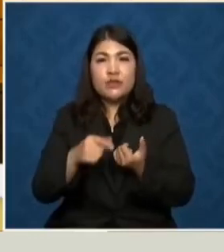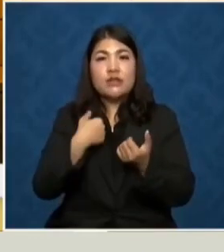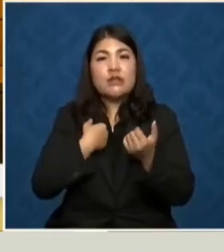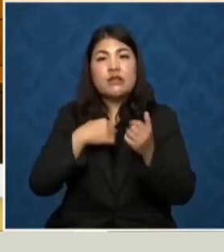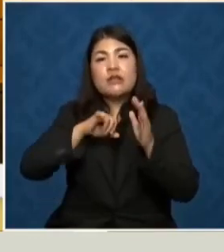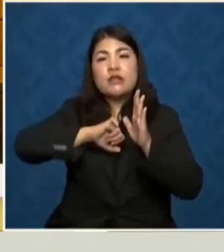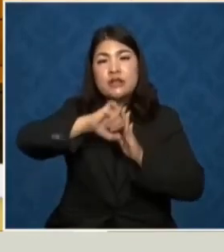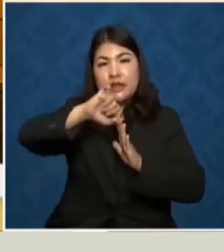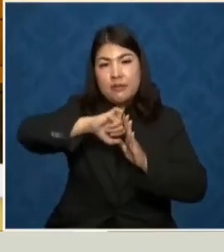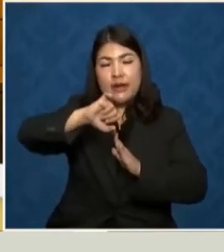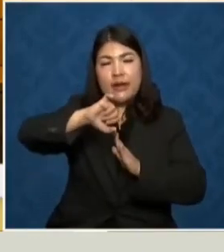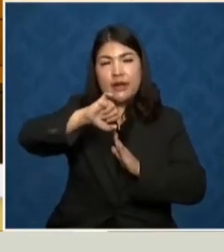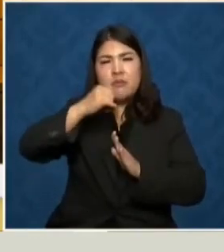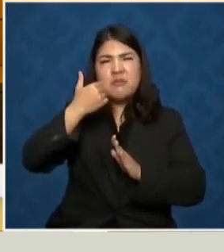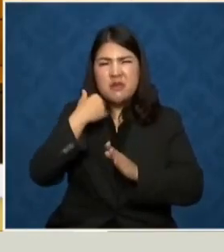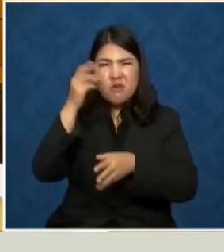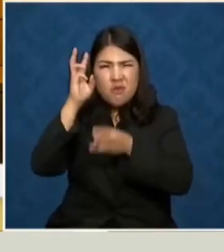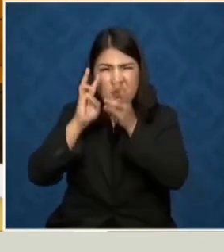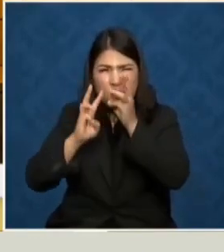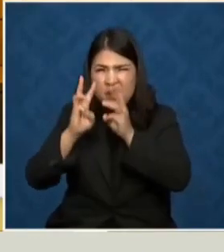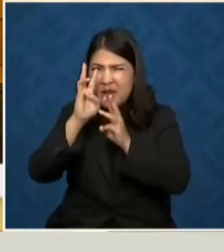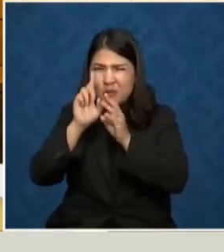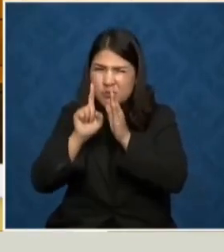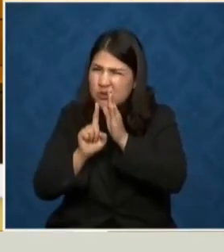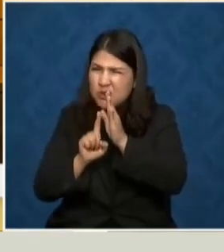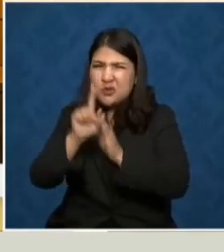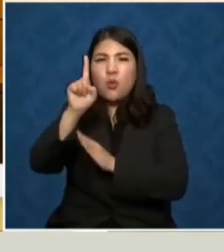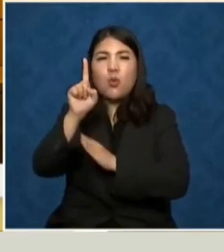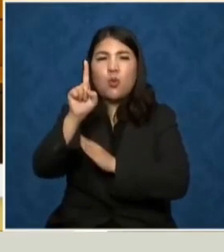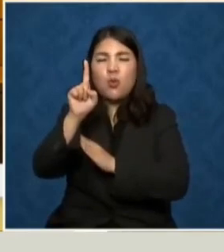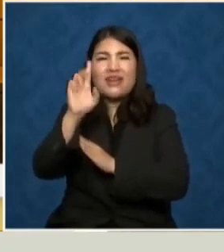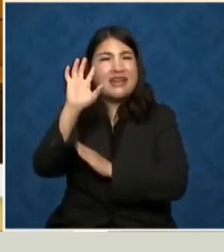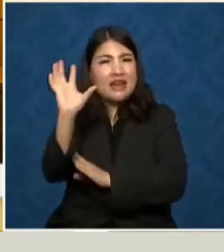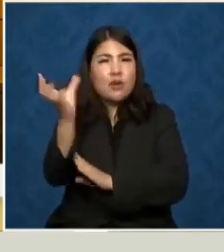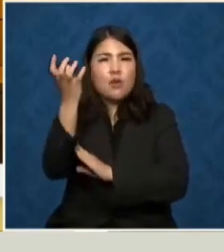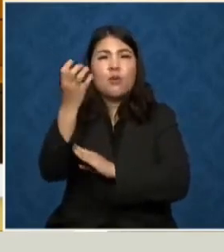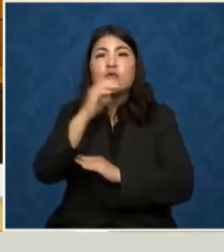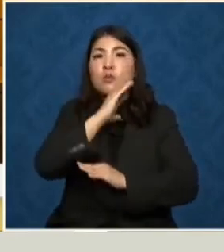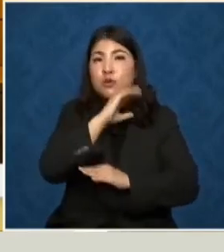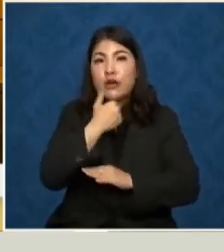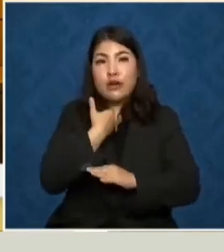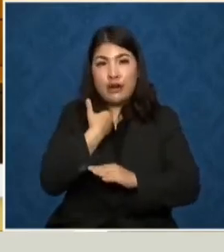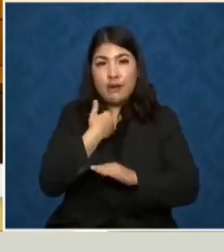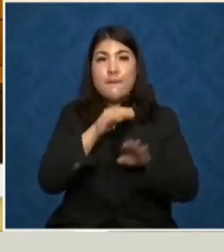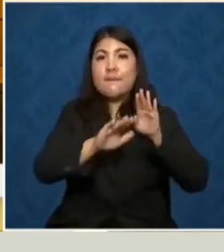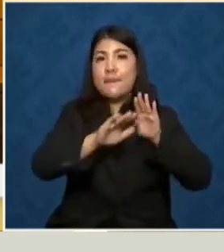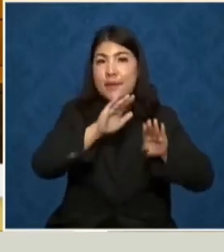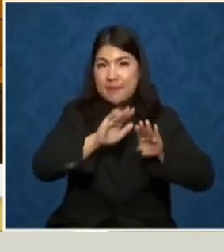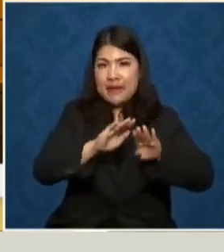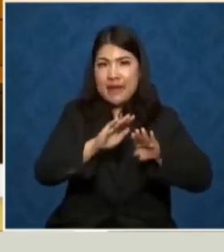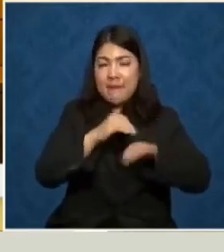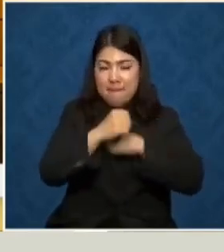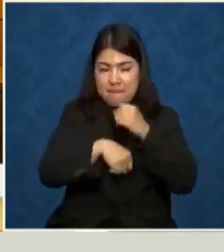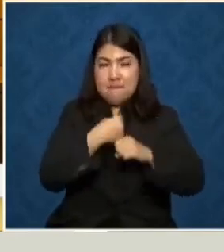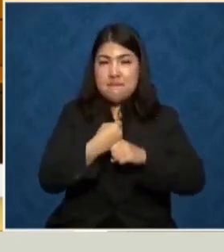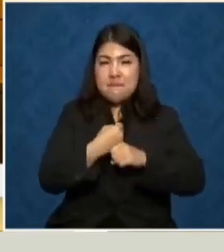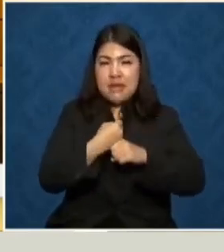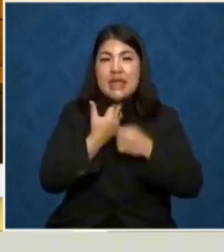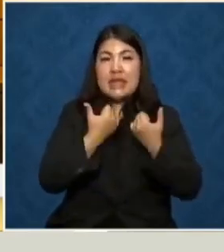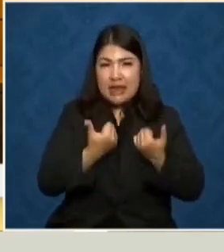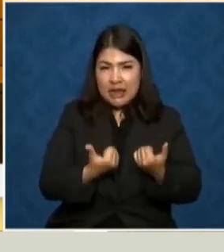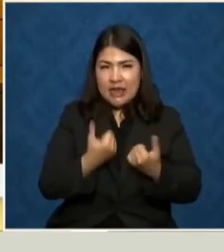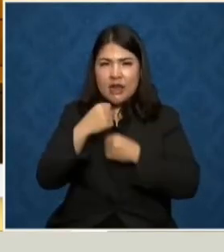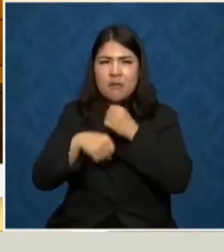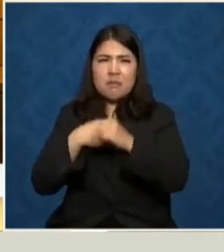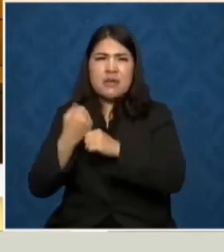ใหม่ก็ยังมีปริมาณฝุ่นที่สูงติดอันดับโลกอยู่แต่ถ้าเกิดท่านเปรียบเทียบดูระหว่างปีที่ผ่านมากับปีนี้เนี่ยจ